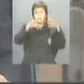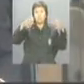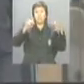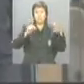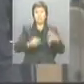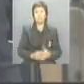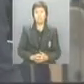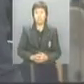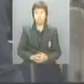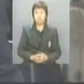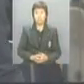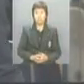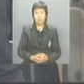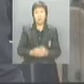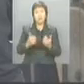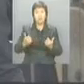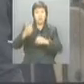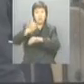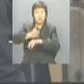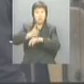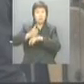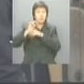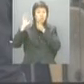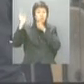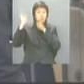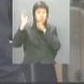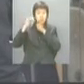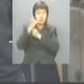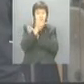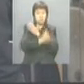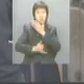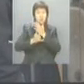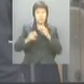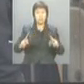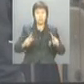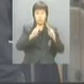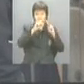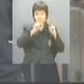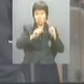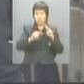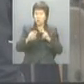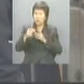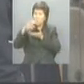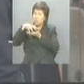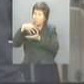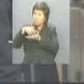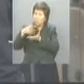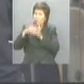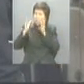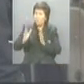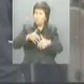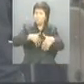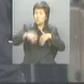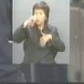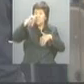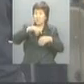ขณะที่อธิบดีกรมสารนิเทศในฐานะโฆษกกระทรวงการต่างประเทศก็ยืนยันว่าขณะนี้ยังไม่ได้รับรายงานในส่วนของคนไทยที่อยู่ในประเทศอังกฤษ